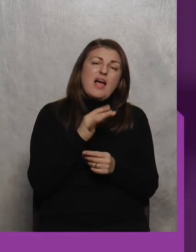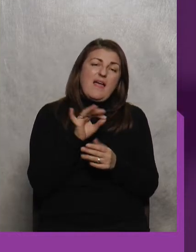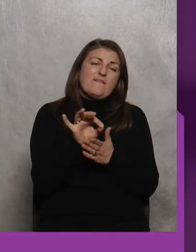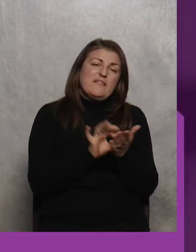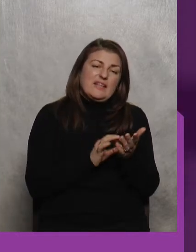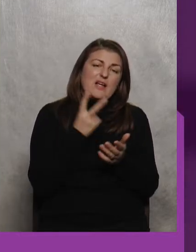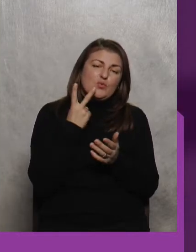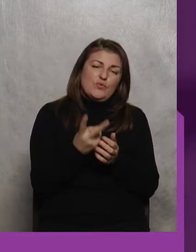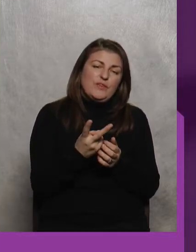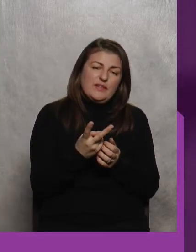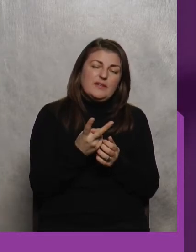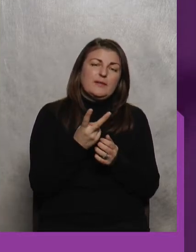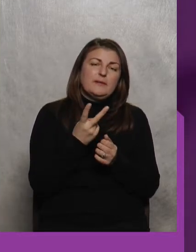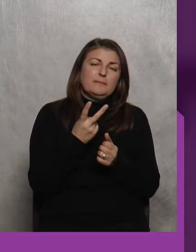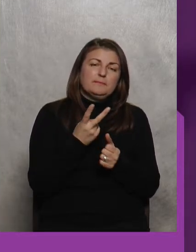відразу